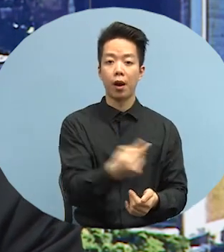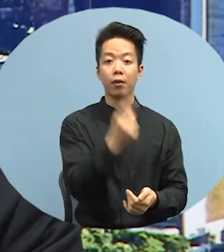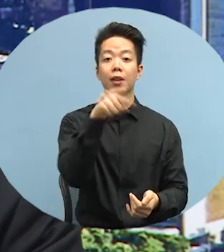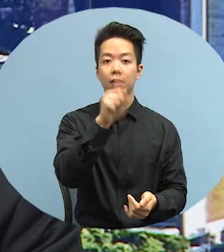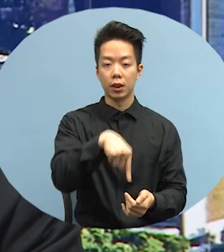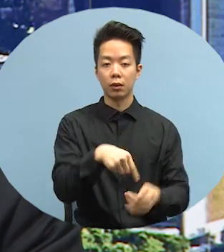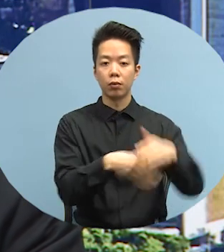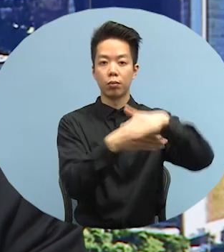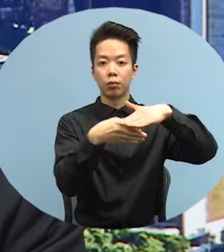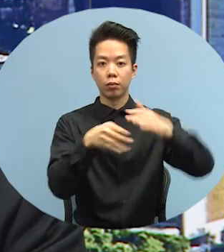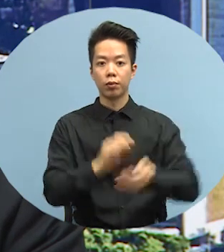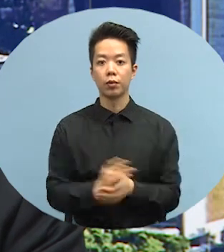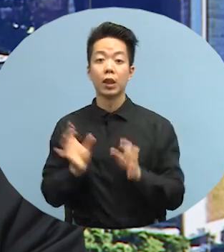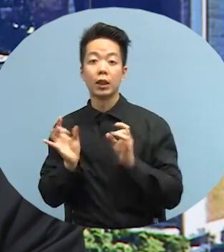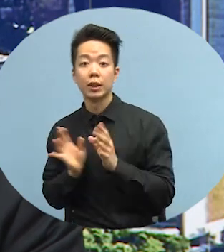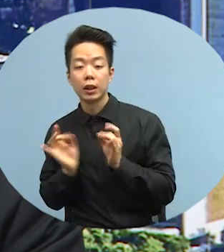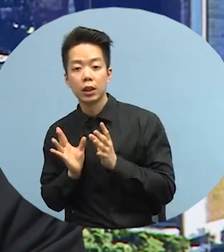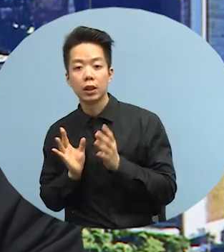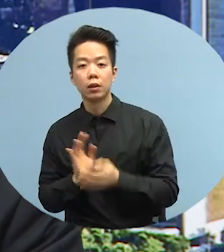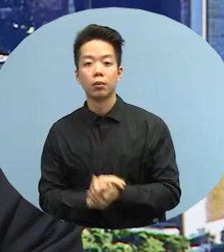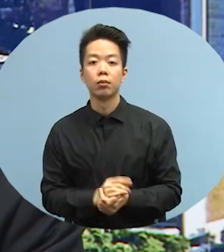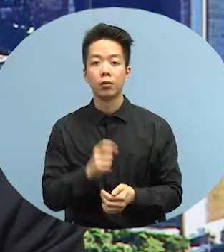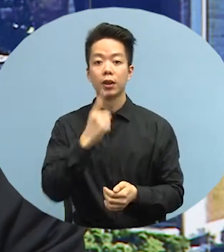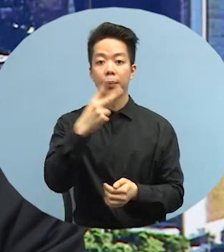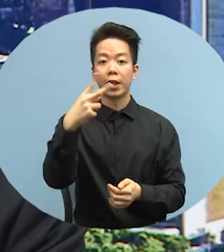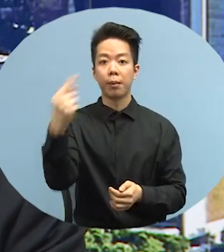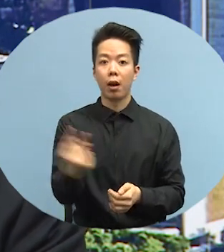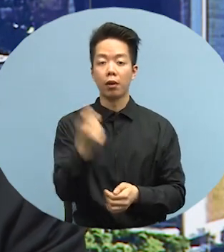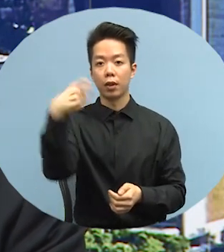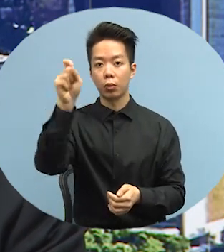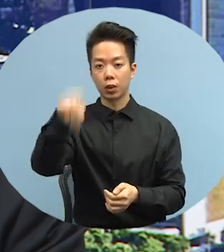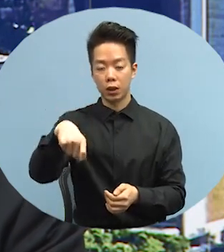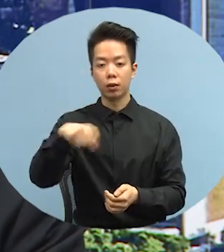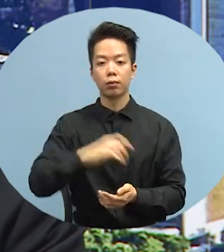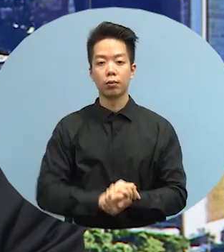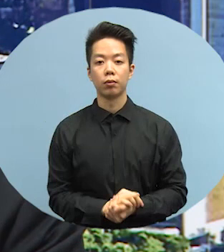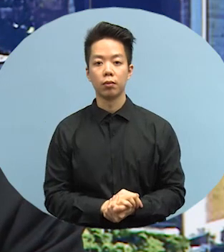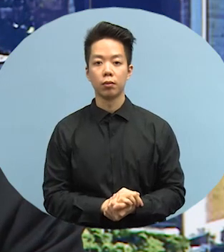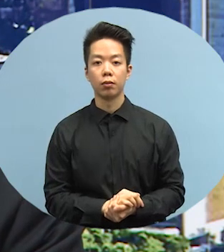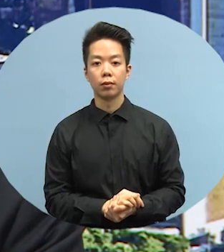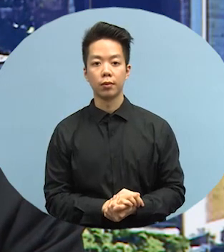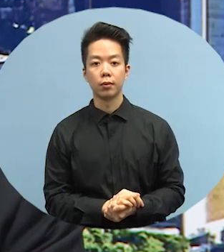301,000個單位，私營房屋供應目標咧係129,000個單位。